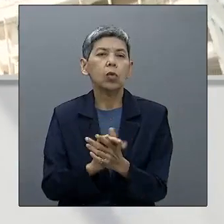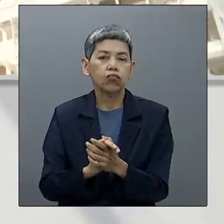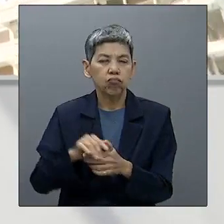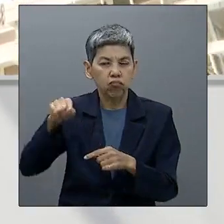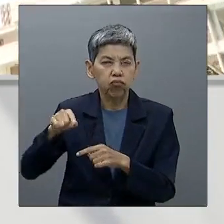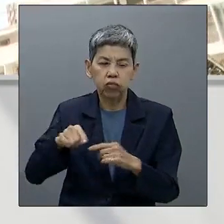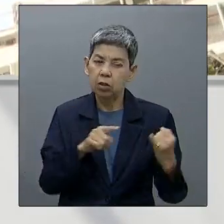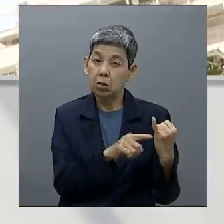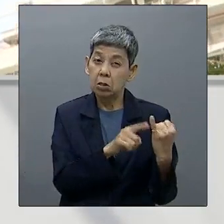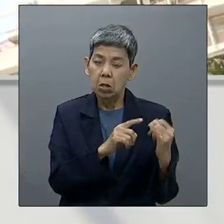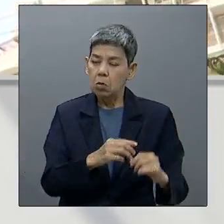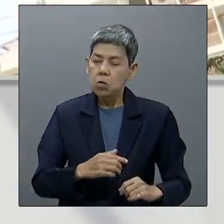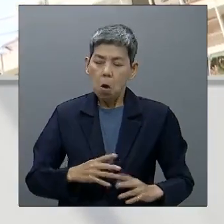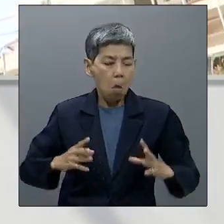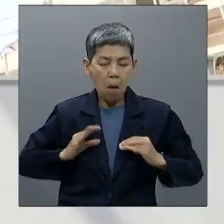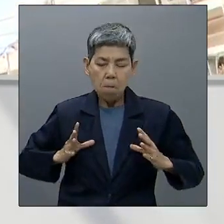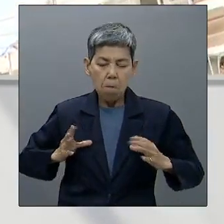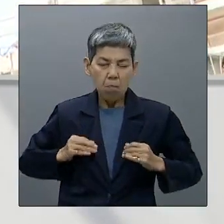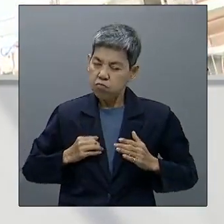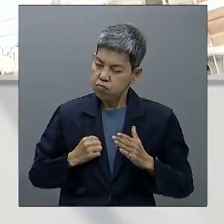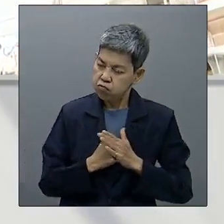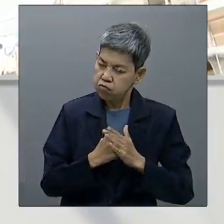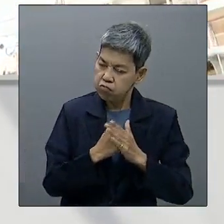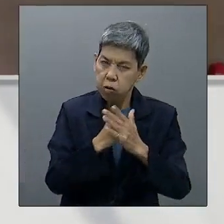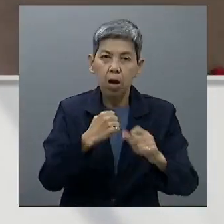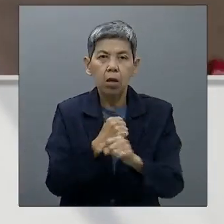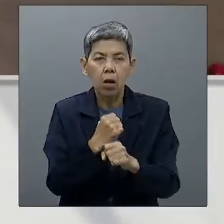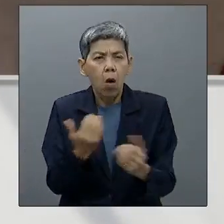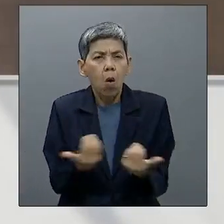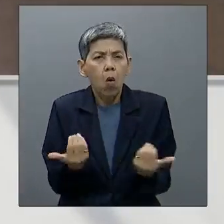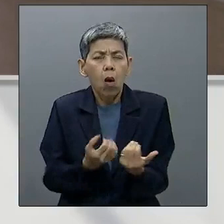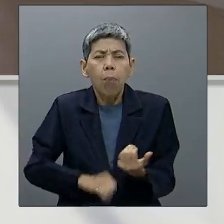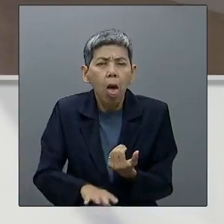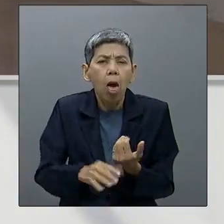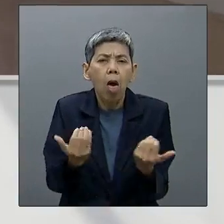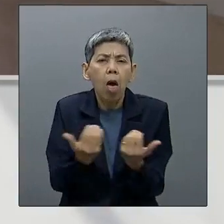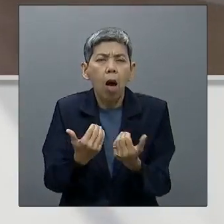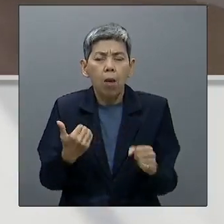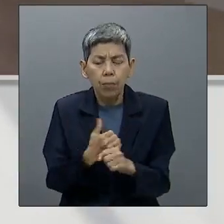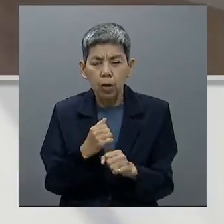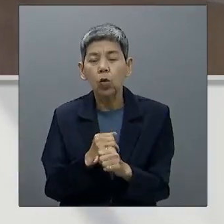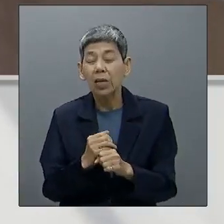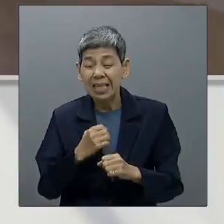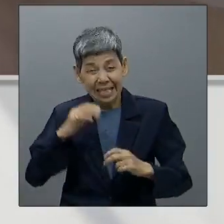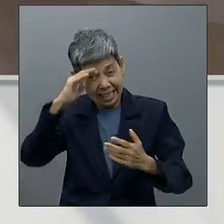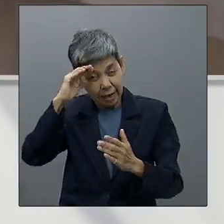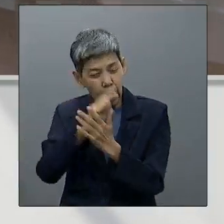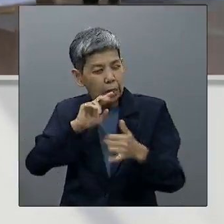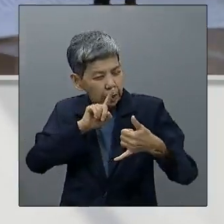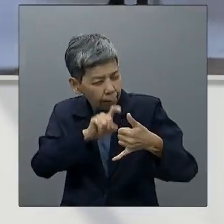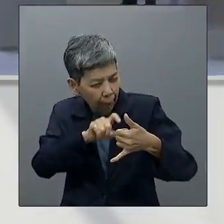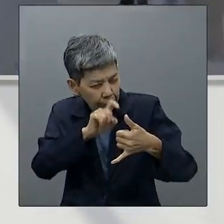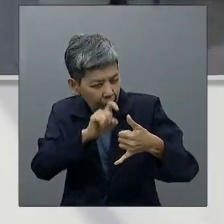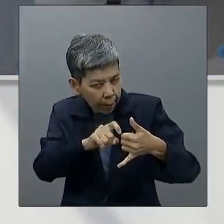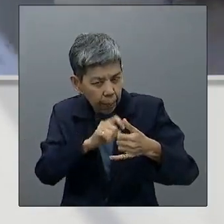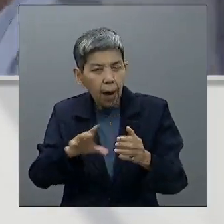ผู้ต้องหาอยู่หลายครั้งนะคะและประเด็นล่าสุดที่เธอต้องเสียลูกในครรภ์ไประหว่างชั้นสอบสวนที่พนักงานสอบสวนเข้าไป